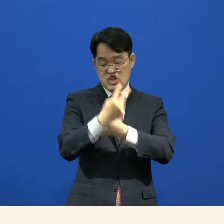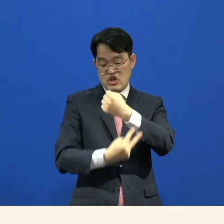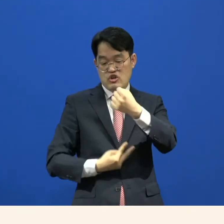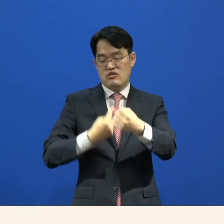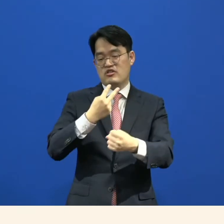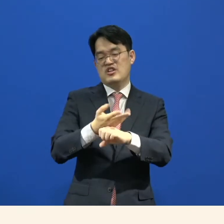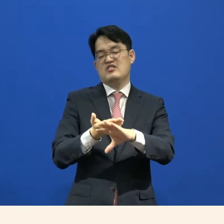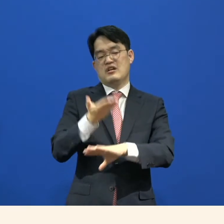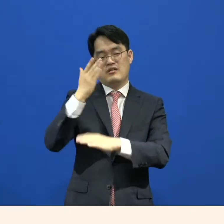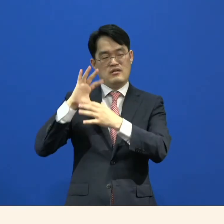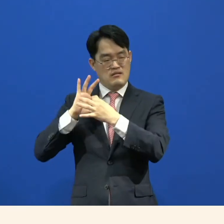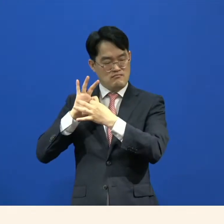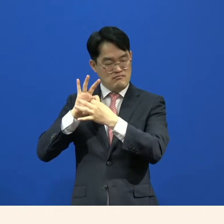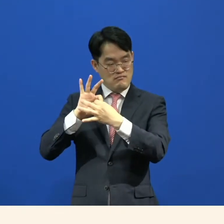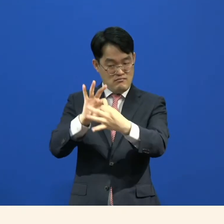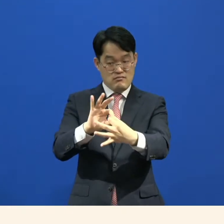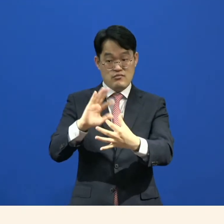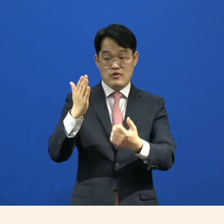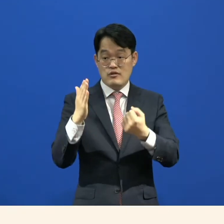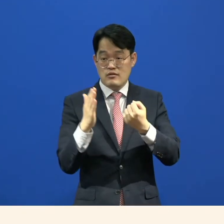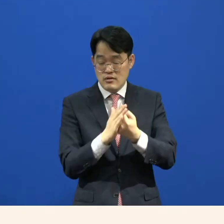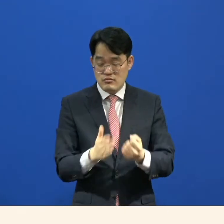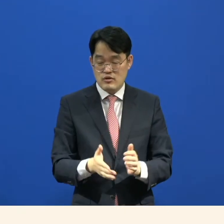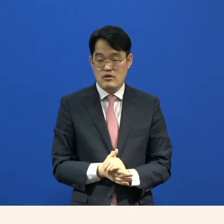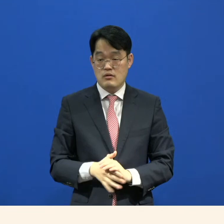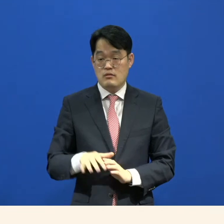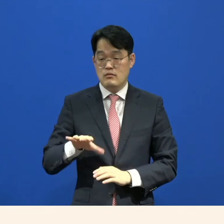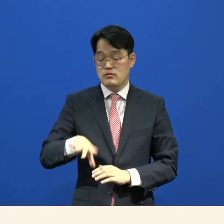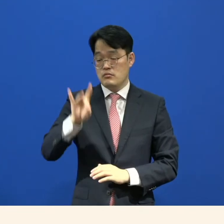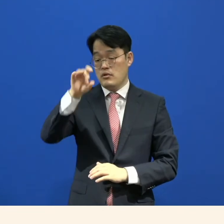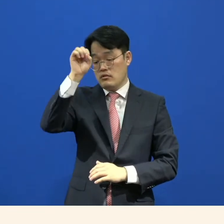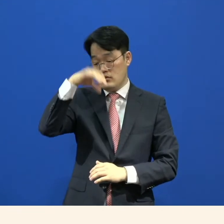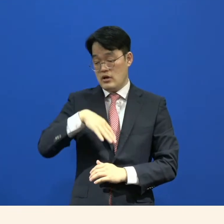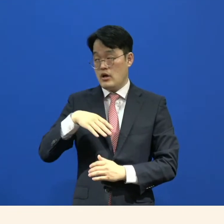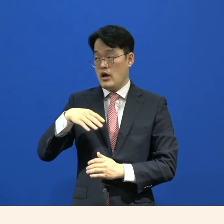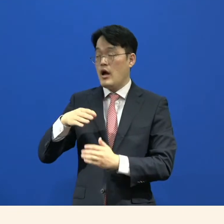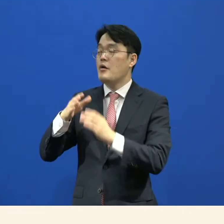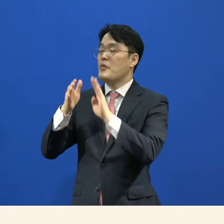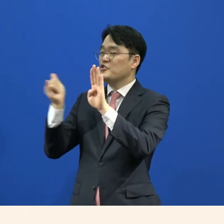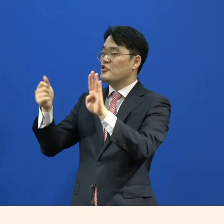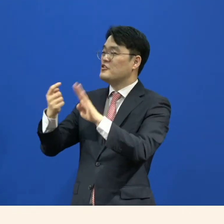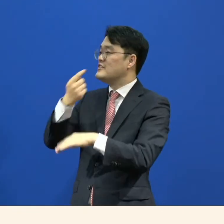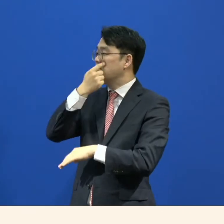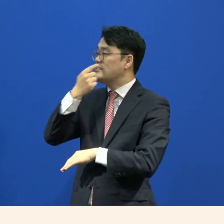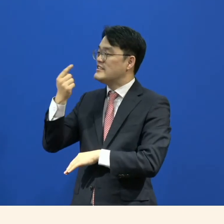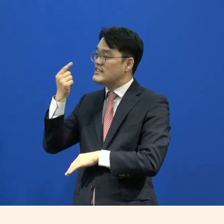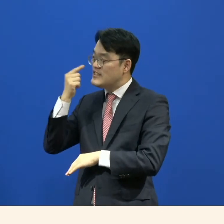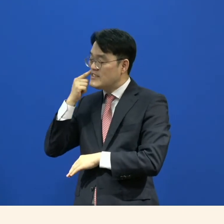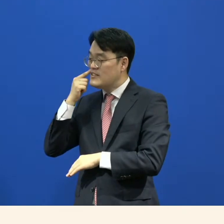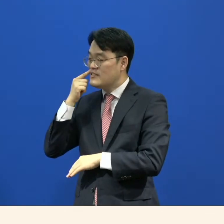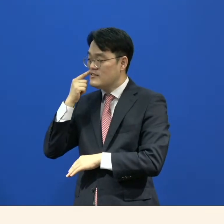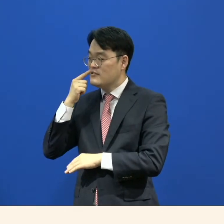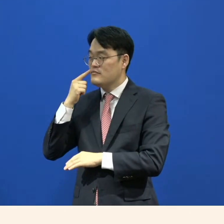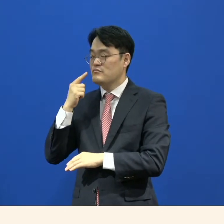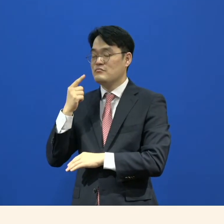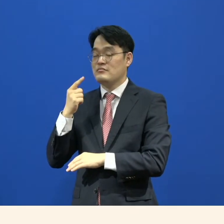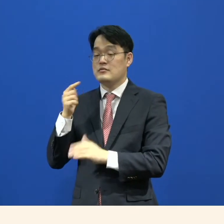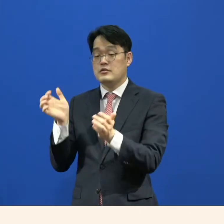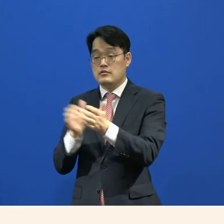어느 순간부터 상징 이상의 의미를 가진 겁니다. 이 할례가 상징적인 의미가 있는데 그게 이제 상징 이상의 의미를 가지는